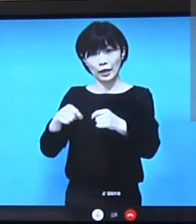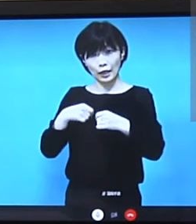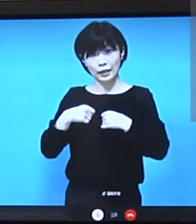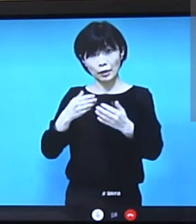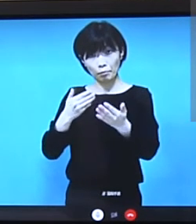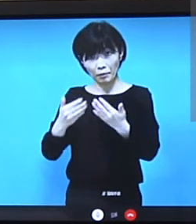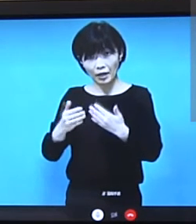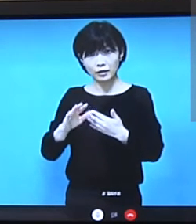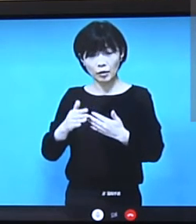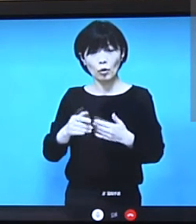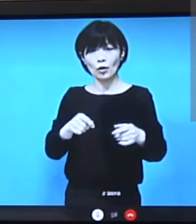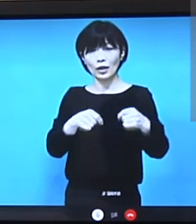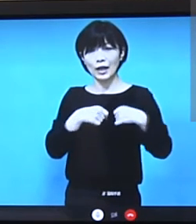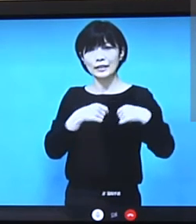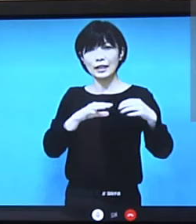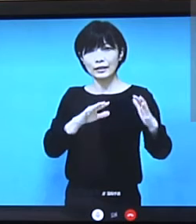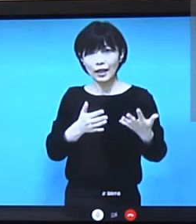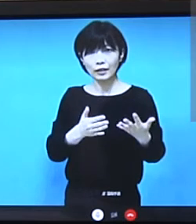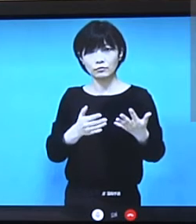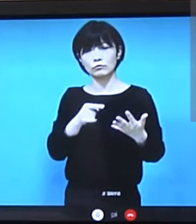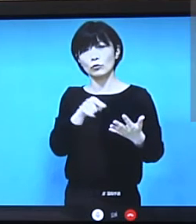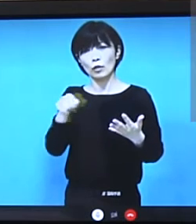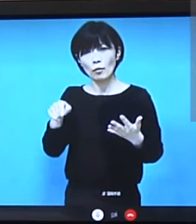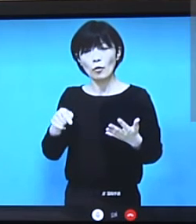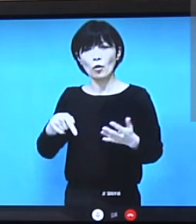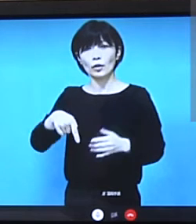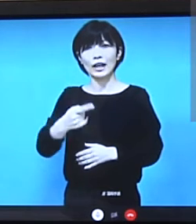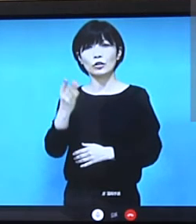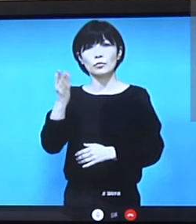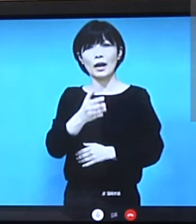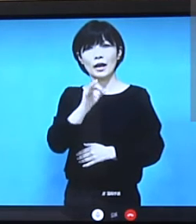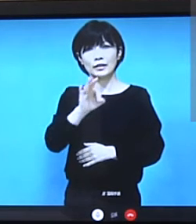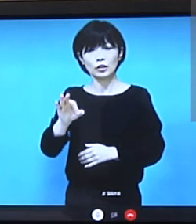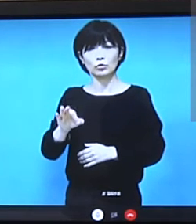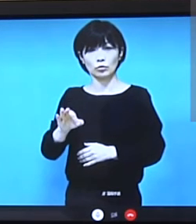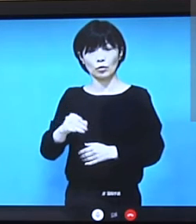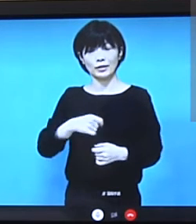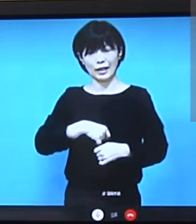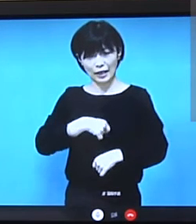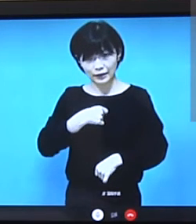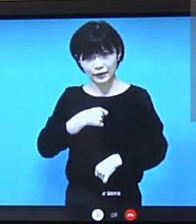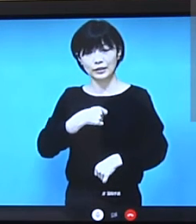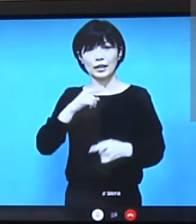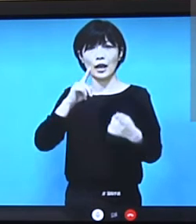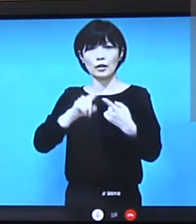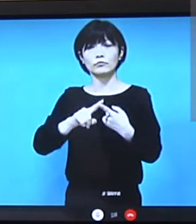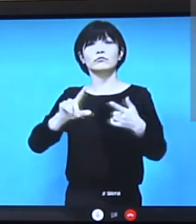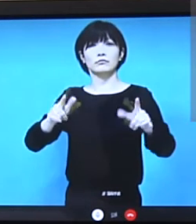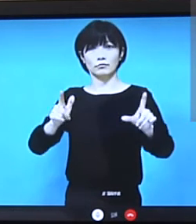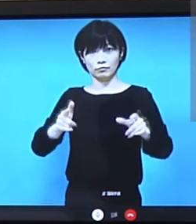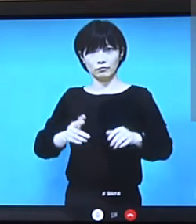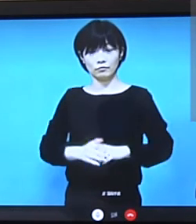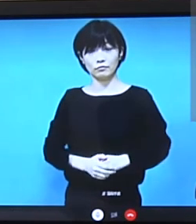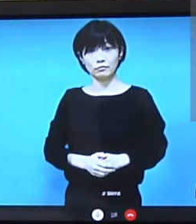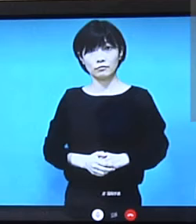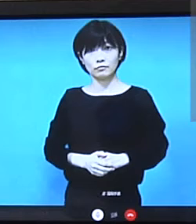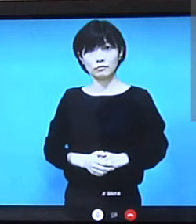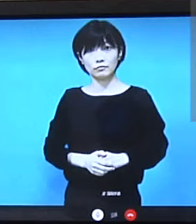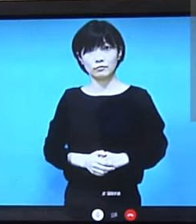ね、100%正しいというものはないということになります。で、検査結果とかですね、